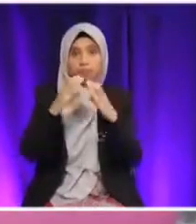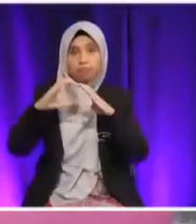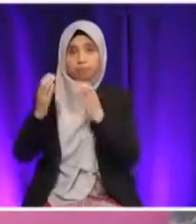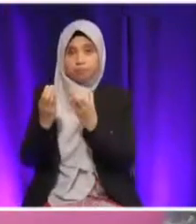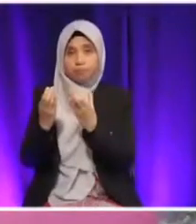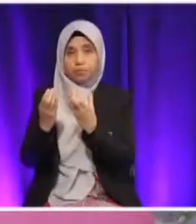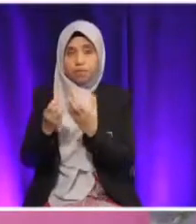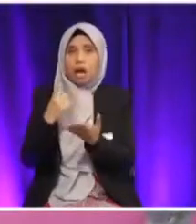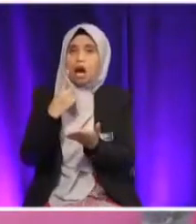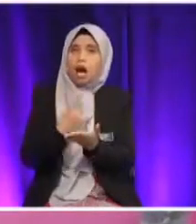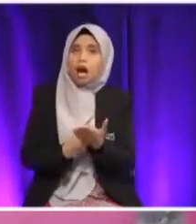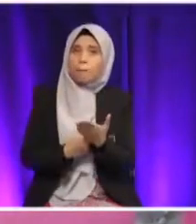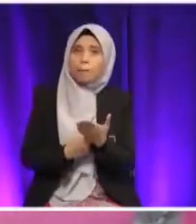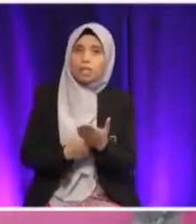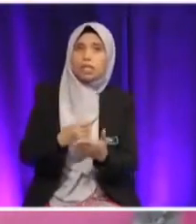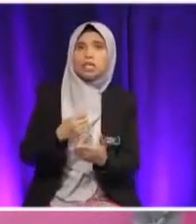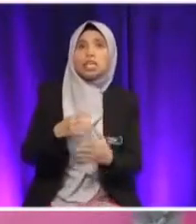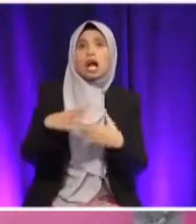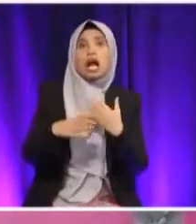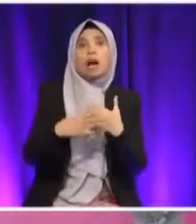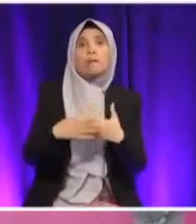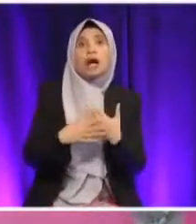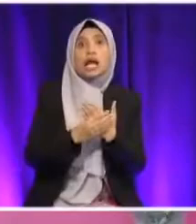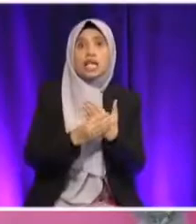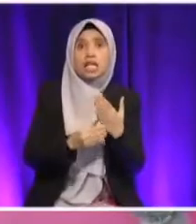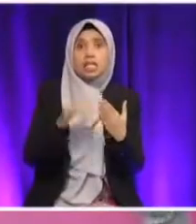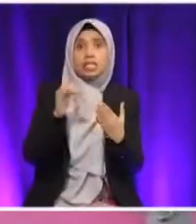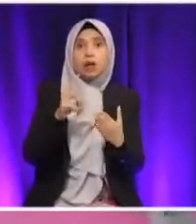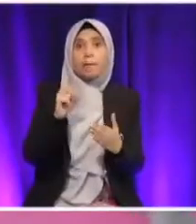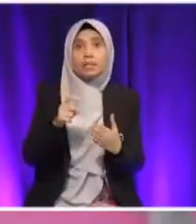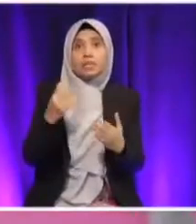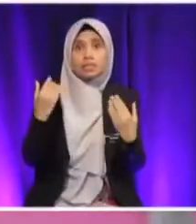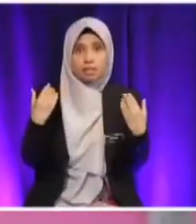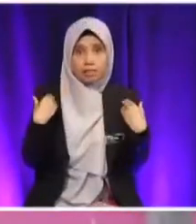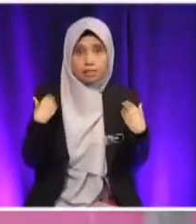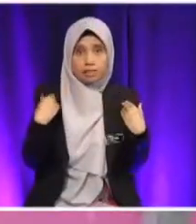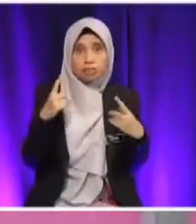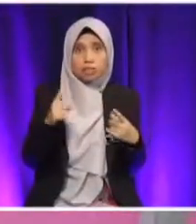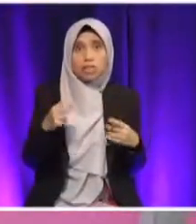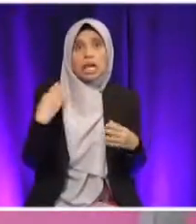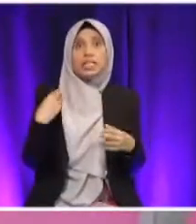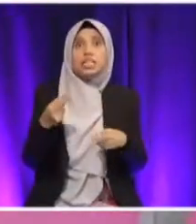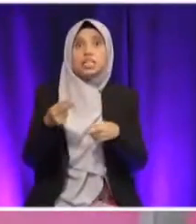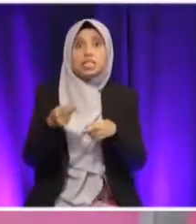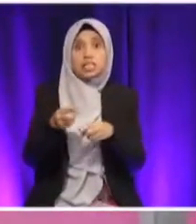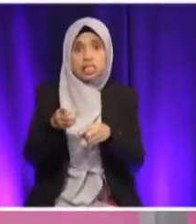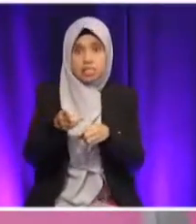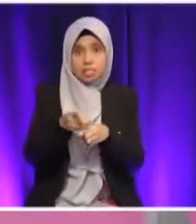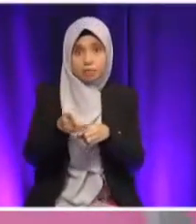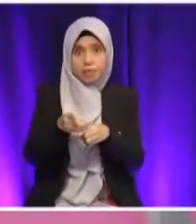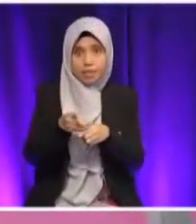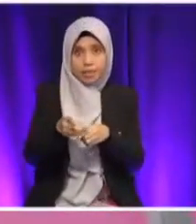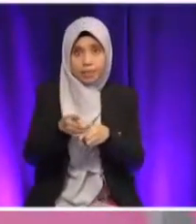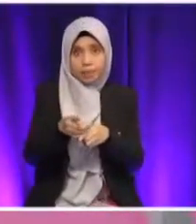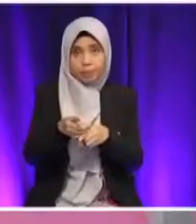grafik Apakah kemahiran yang diperlukan Ade pertama semestinya disiplin aja di dekat sini kalau